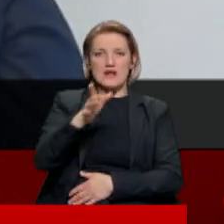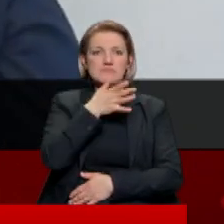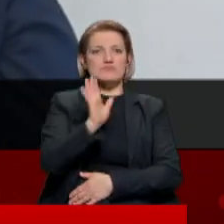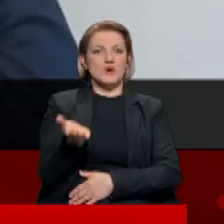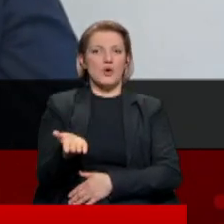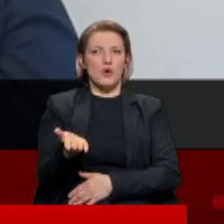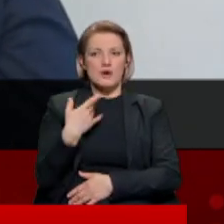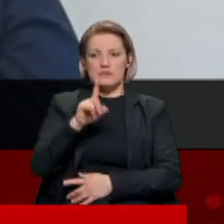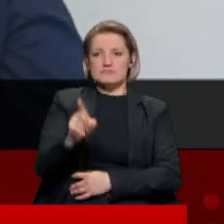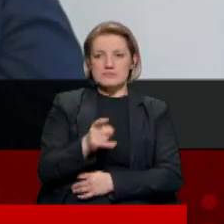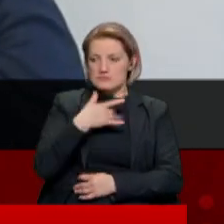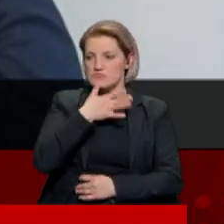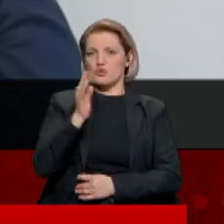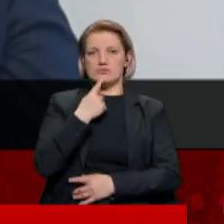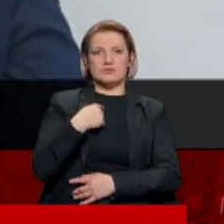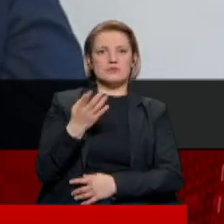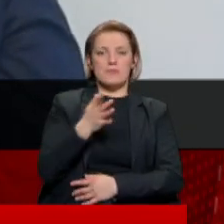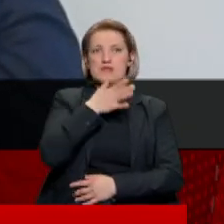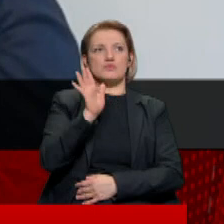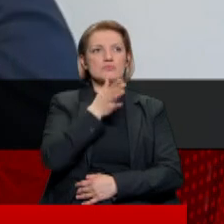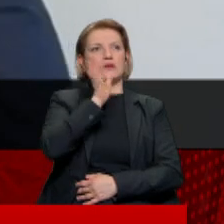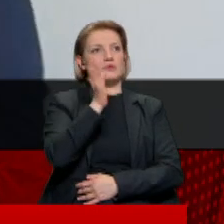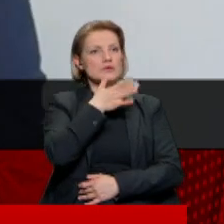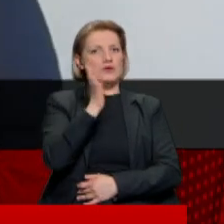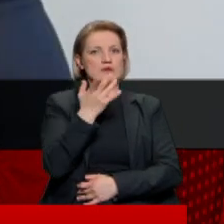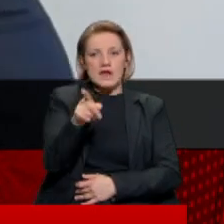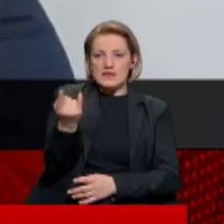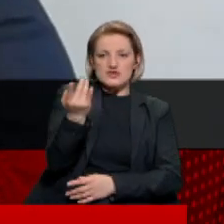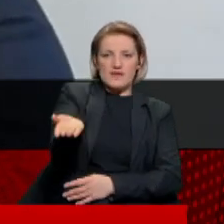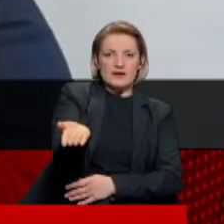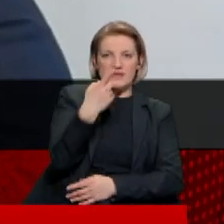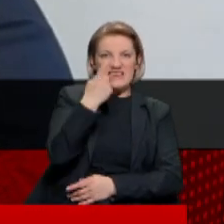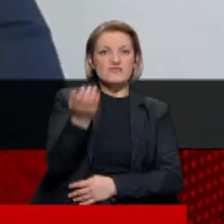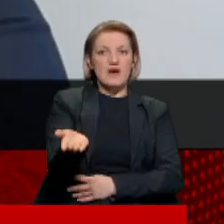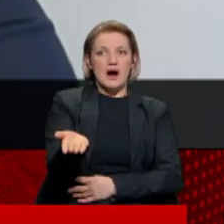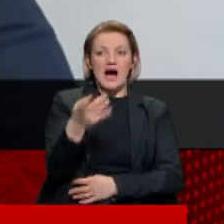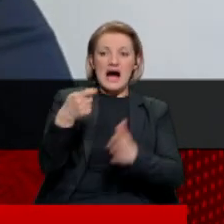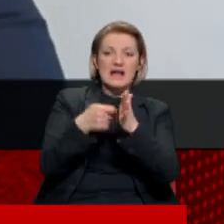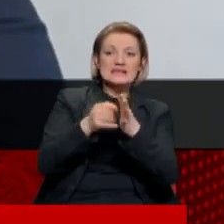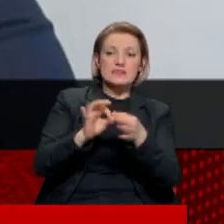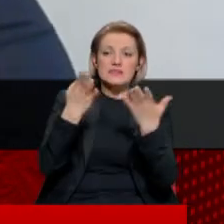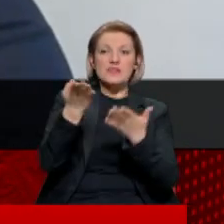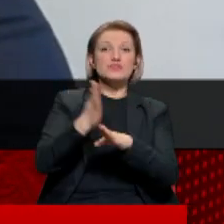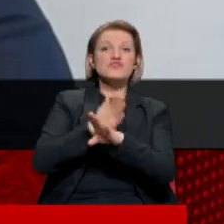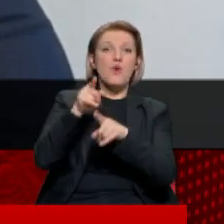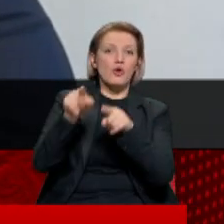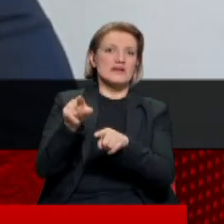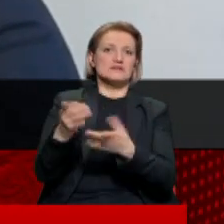bilmiyor. Bilmiyorum diyor. Bilmiyorum. Bilmiyorum. E sen ne geziyorsun orada o zaman? Adın ne senin? Niye